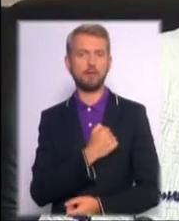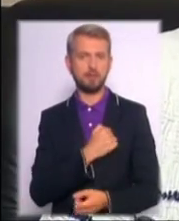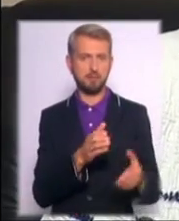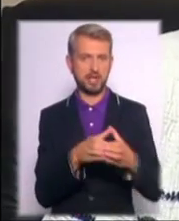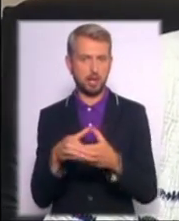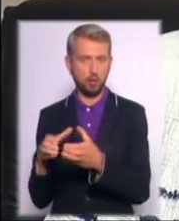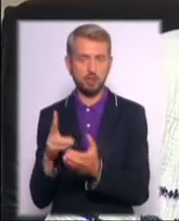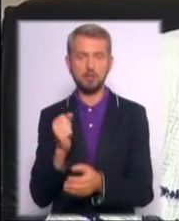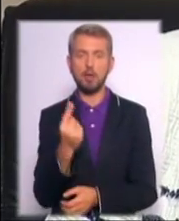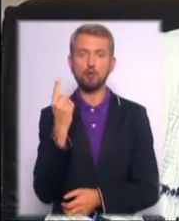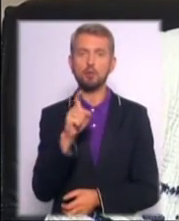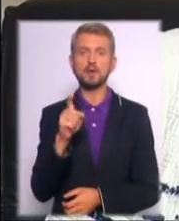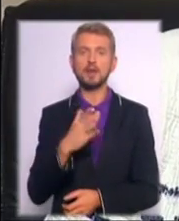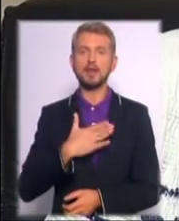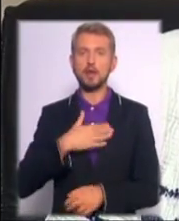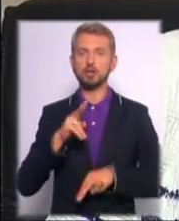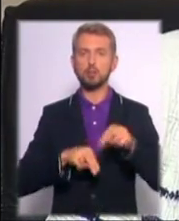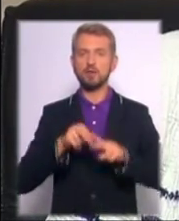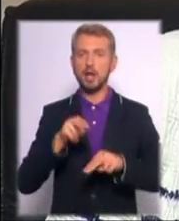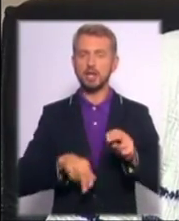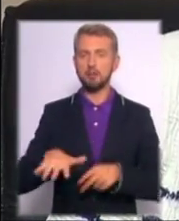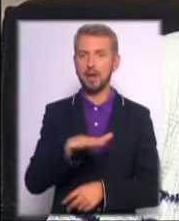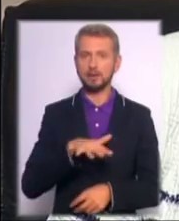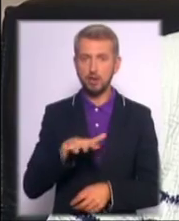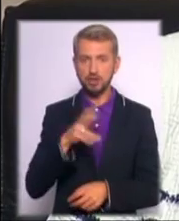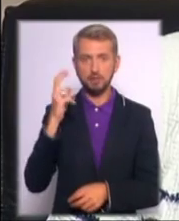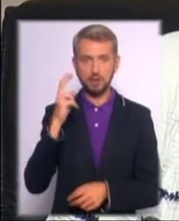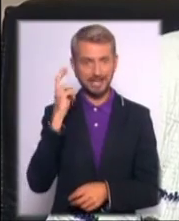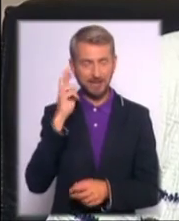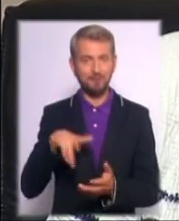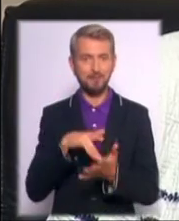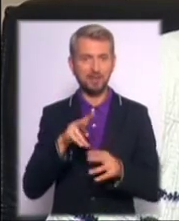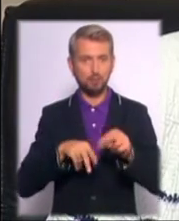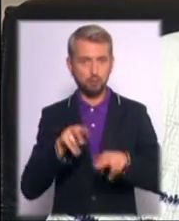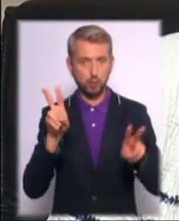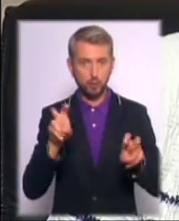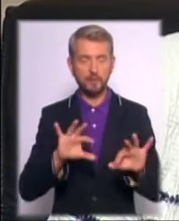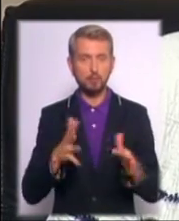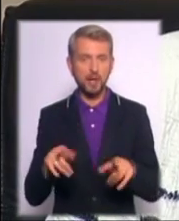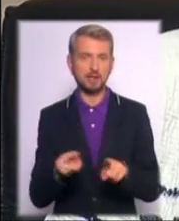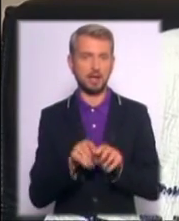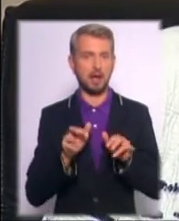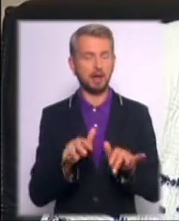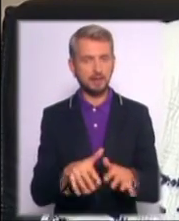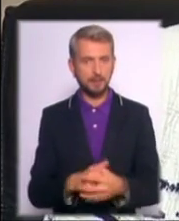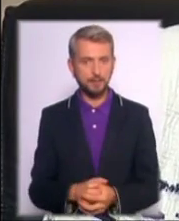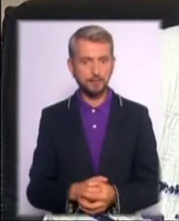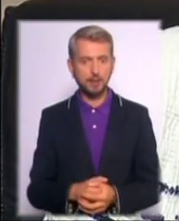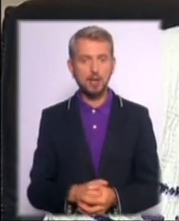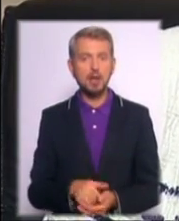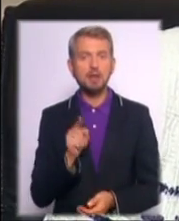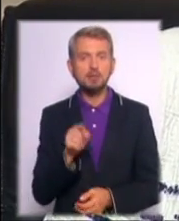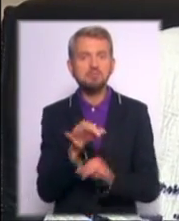На одному із наших будівельних майданчиків «Київміськбуду» відбувається така акція. Її ніяк,